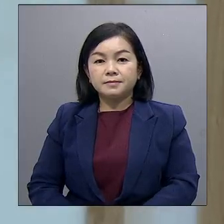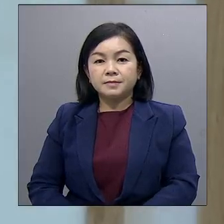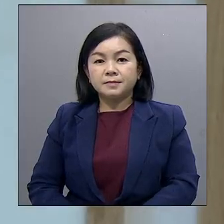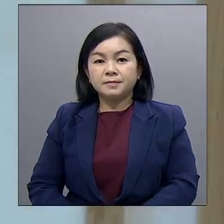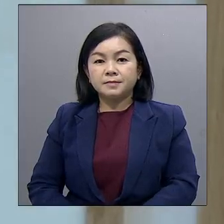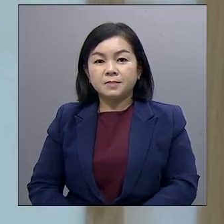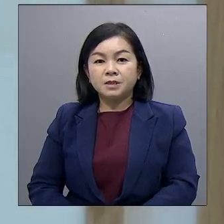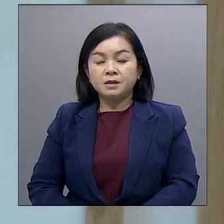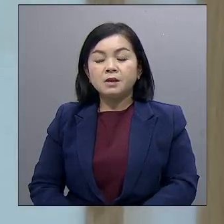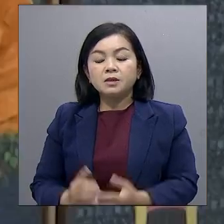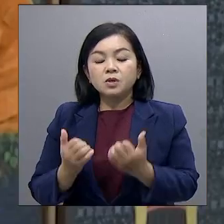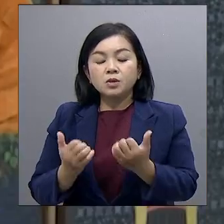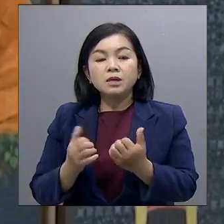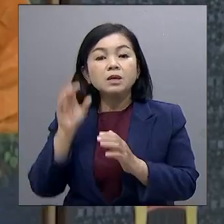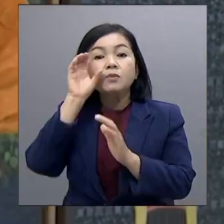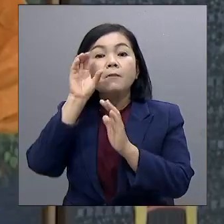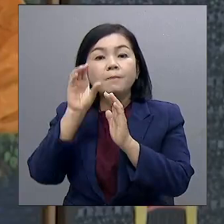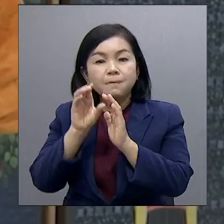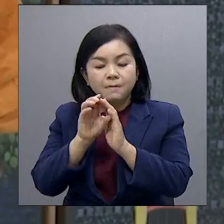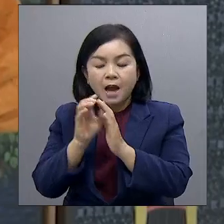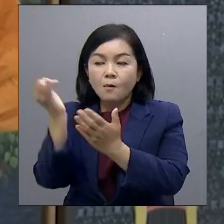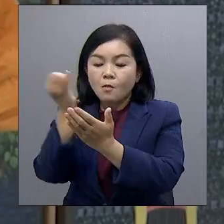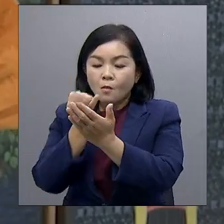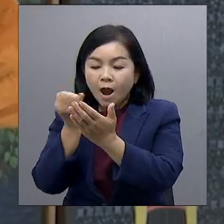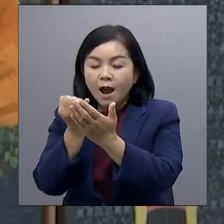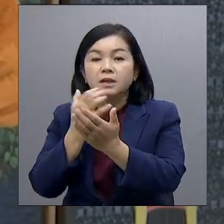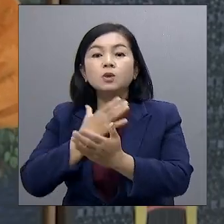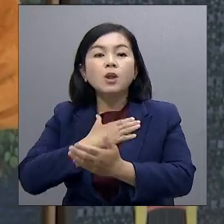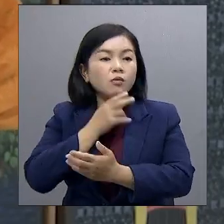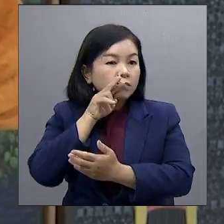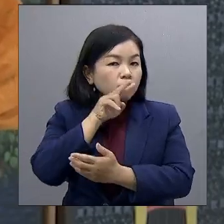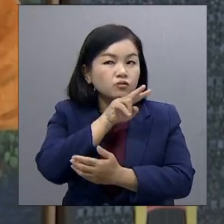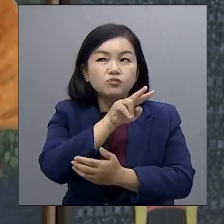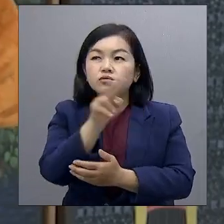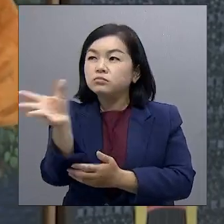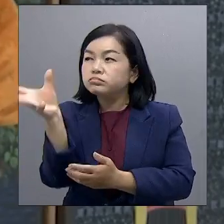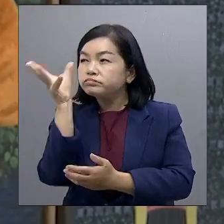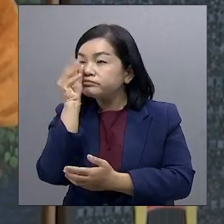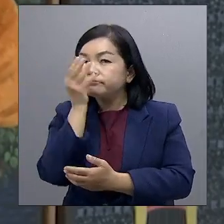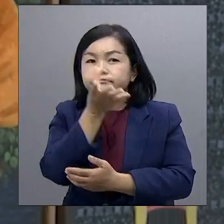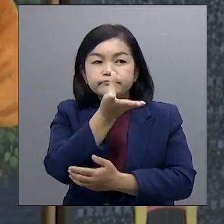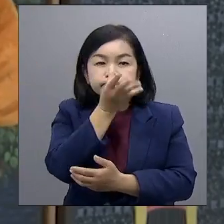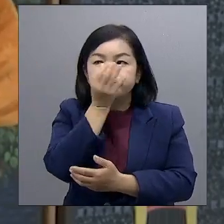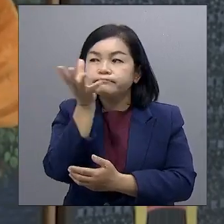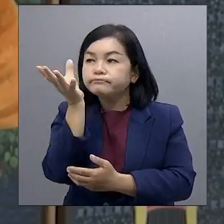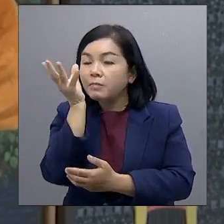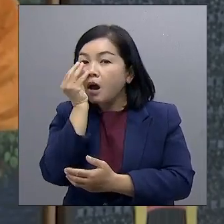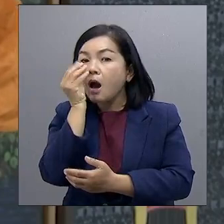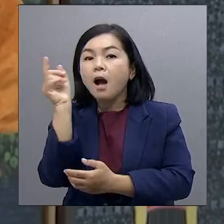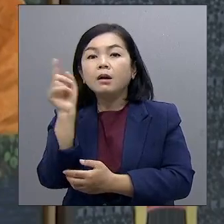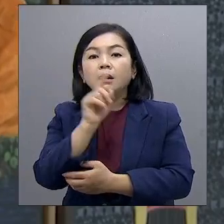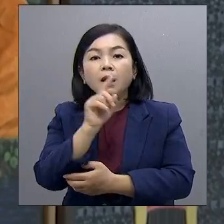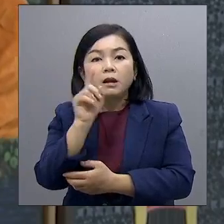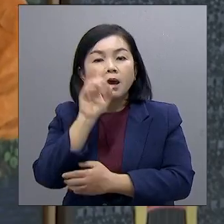ในเรื่องของศิลปะเนี่ยถ้าเราได้ชมงานทั้งหมดเนี่ยเอ่อก็จะเห็นว่านอกจากเอ่อผลงาน